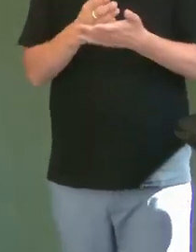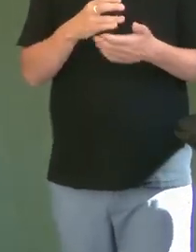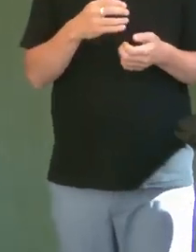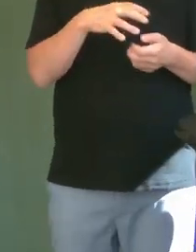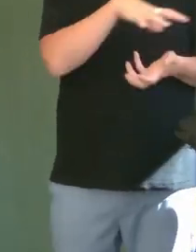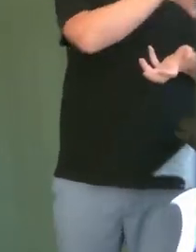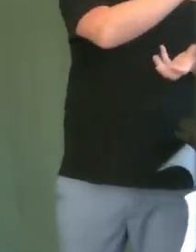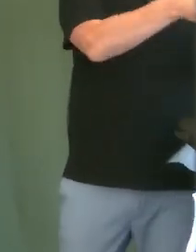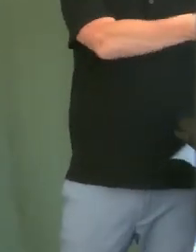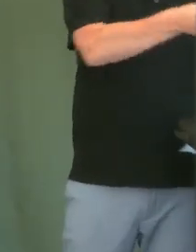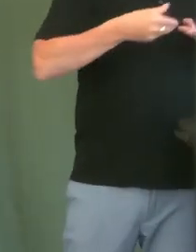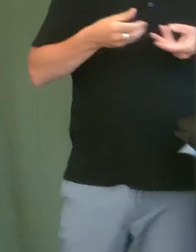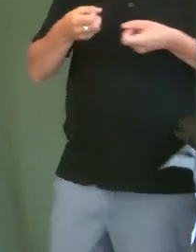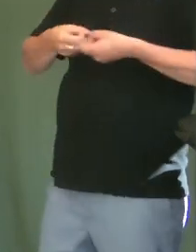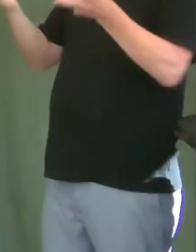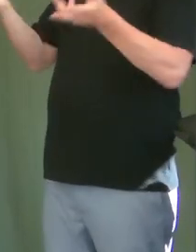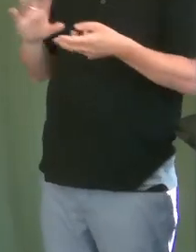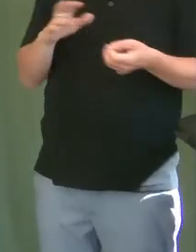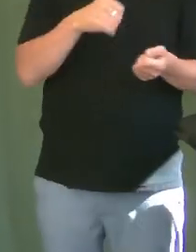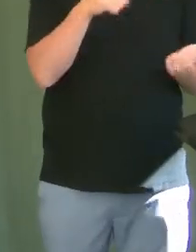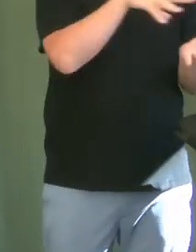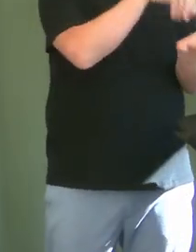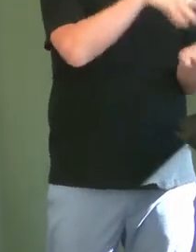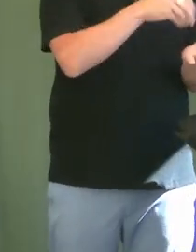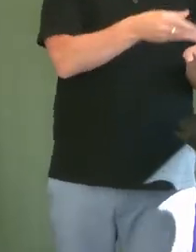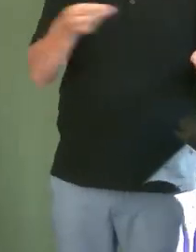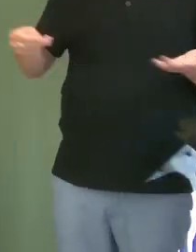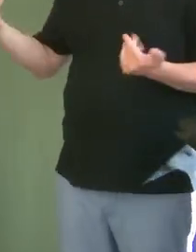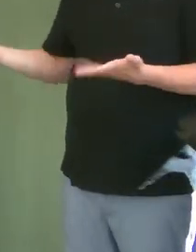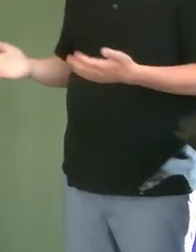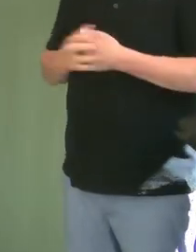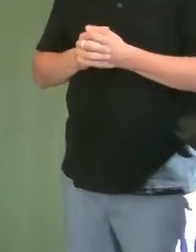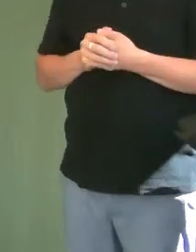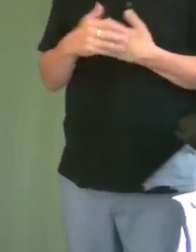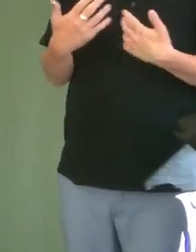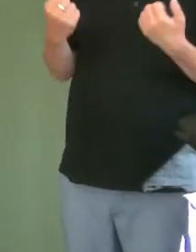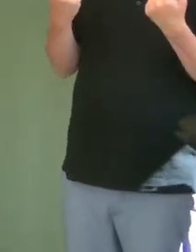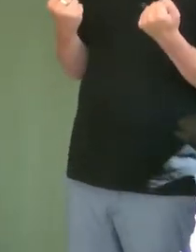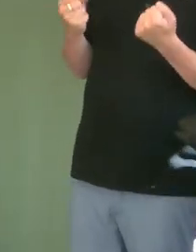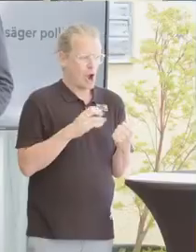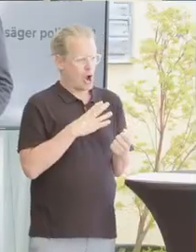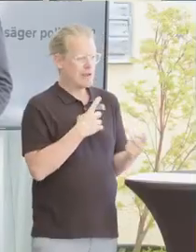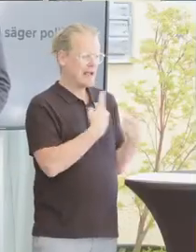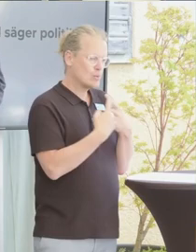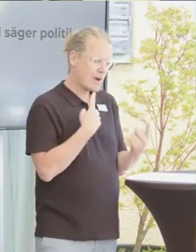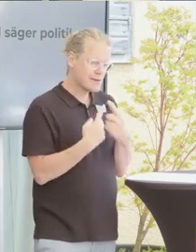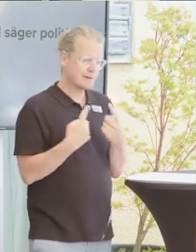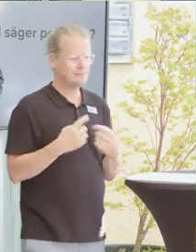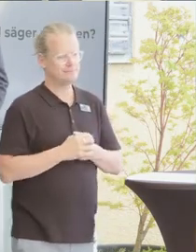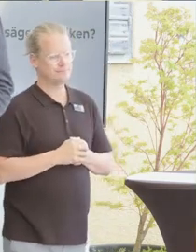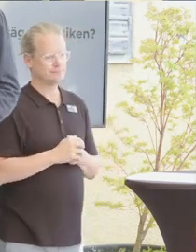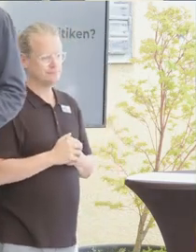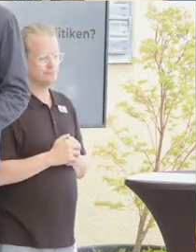till Australien. Eller så. Men jag tror att det är viktigt att ha den här typen av samtal, och jag är också väldigt glad att stå här idag. Karin? Nej,